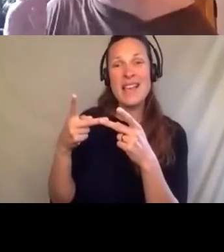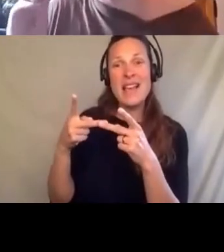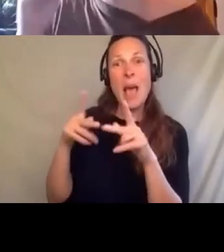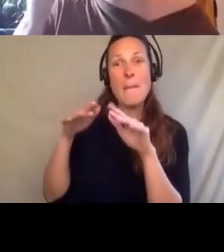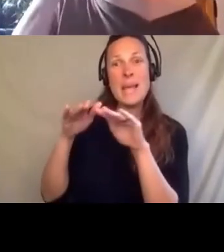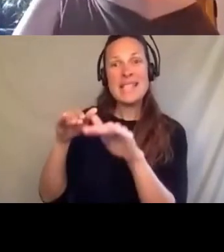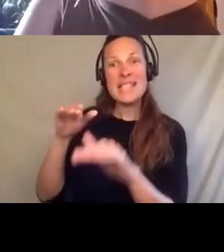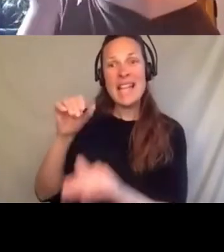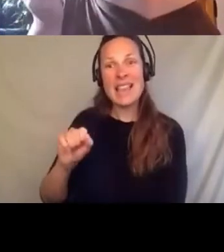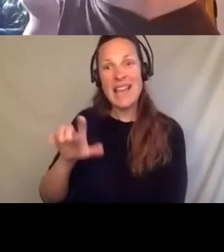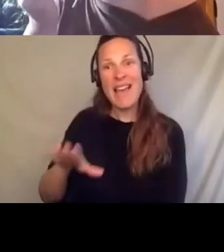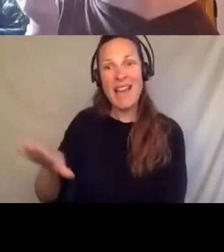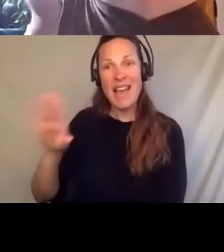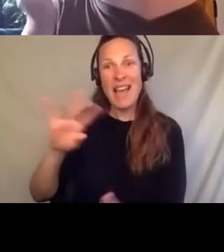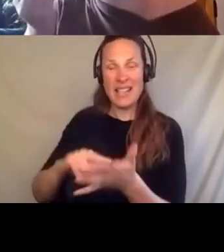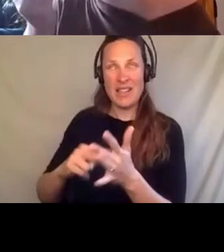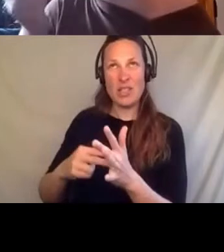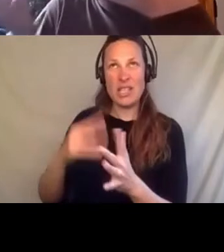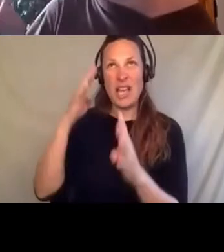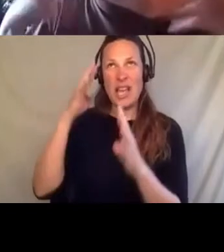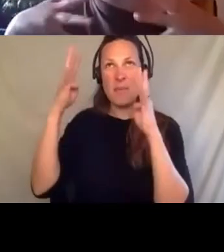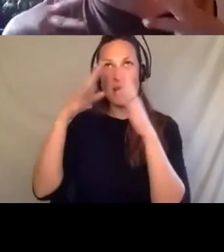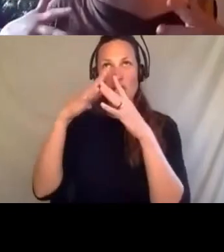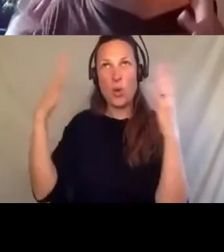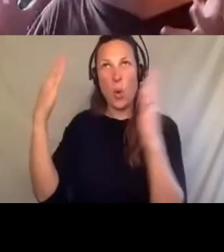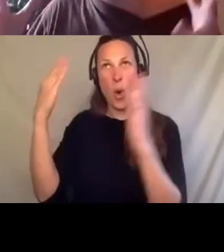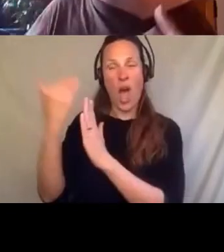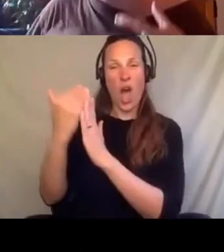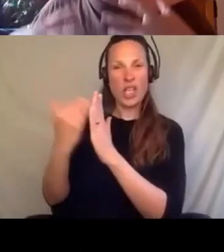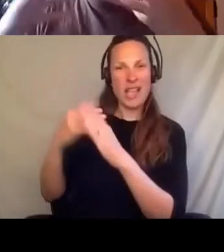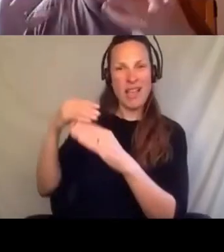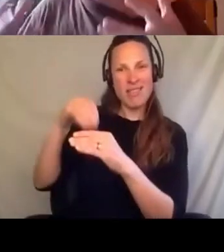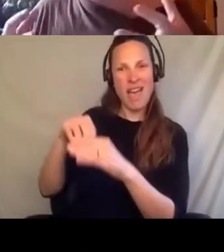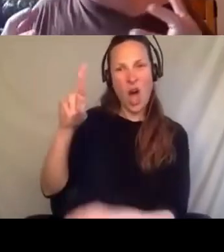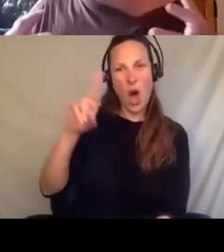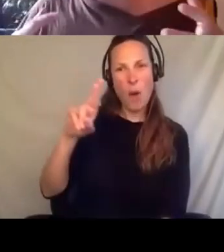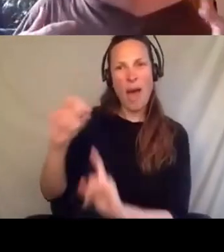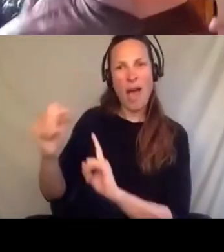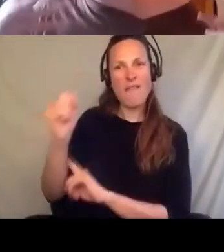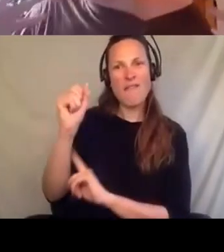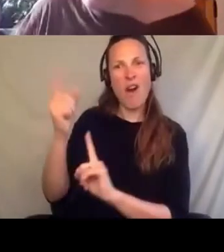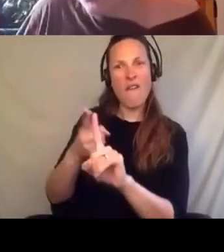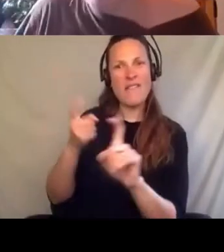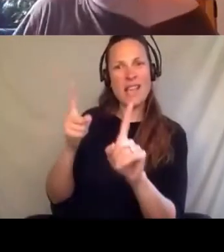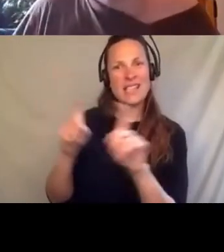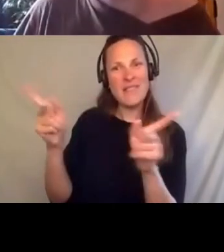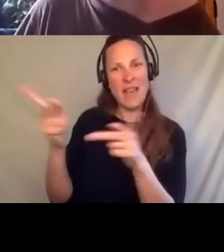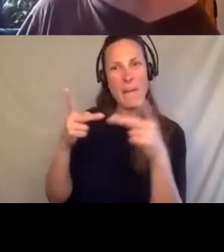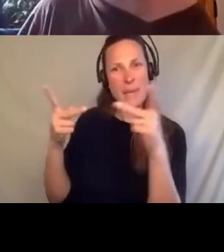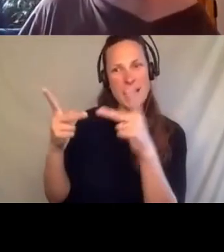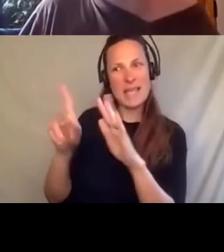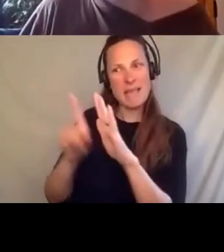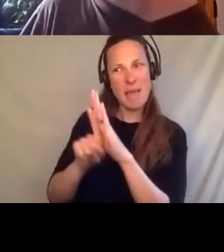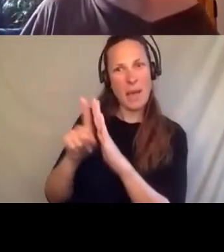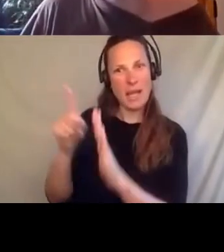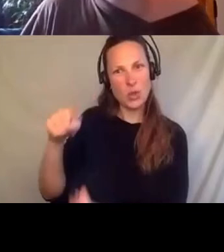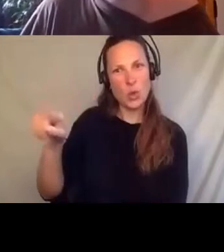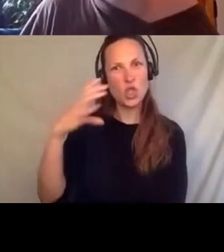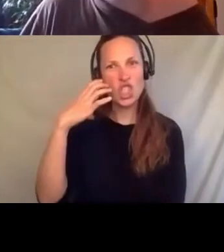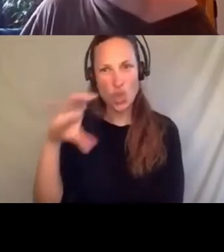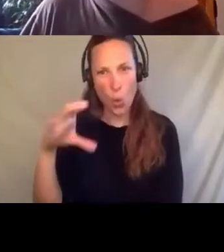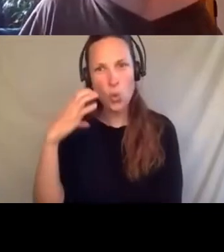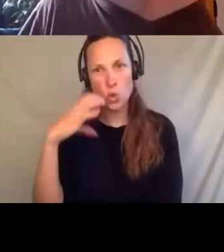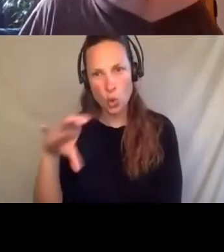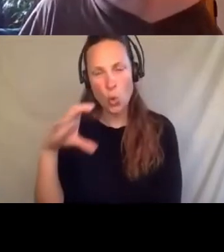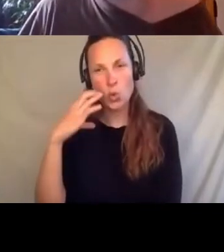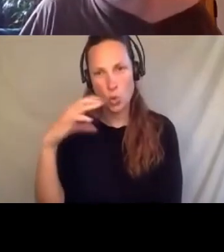Hein? Donc, on imagine les recettes dans lesquelles on trouve le romarin, puis c'est beaucoup des pays où il fait chaud. Alors, on ne veut